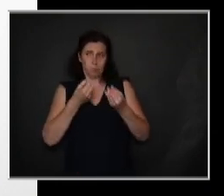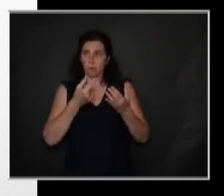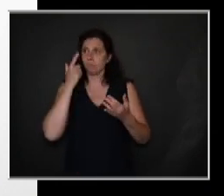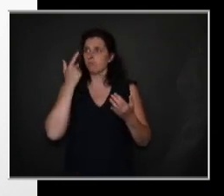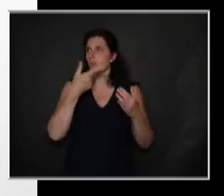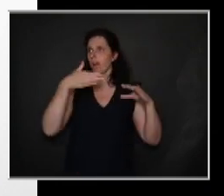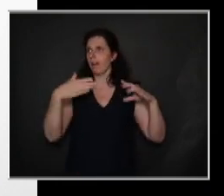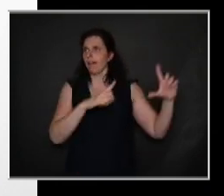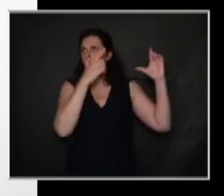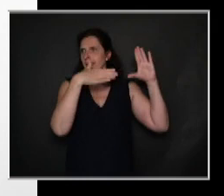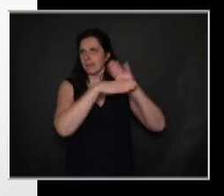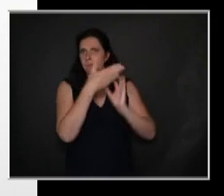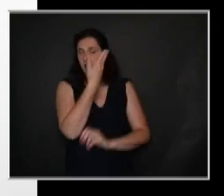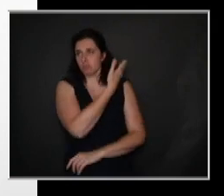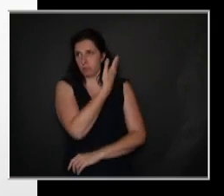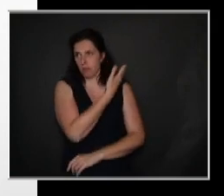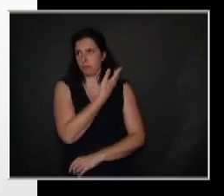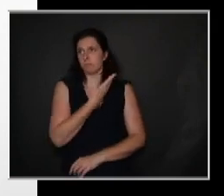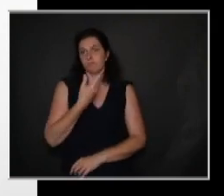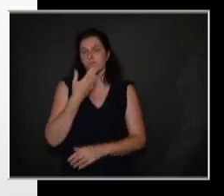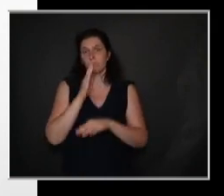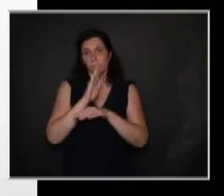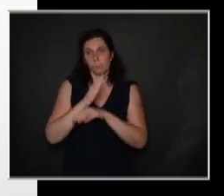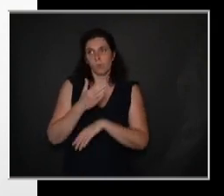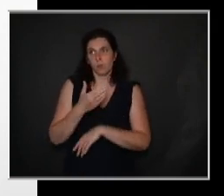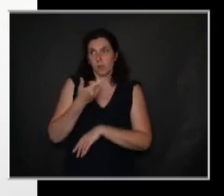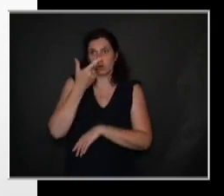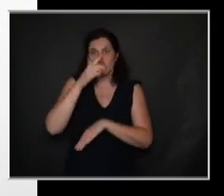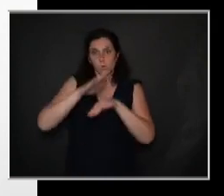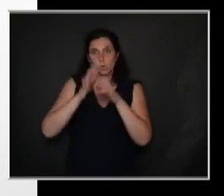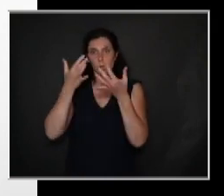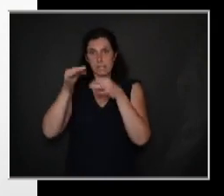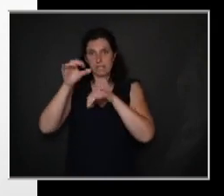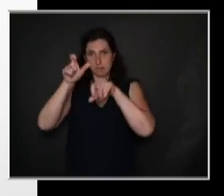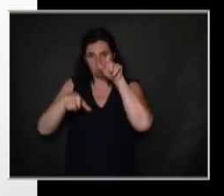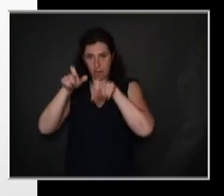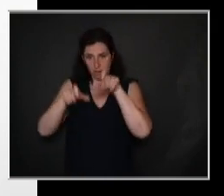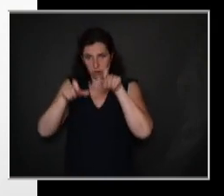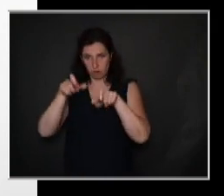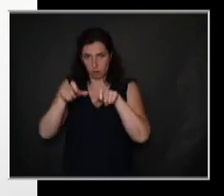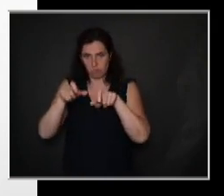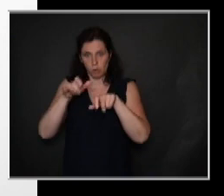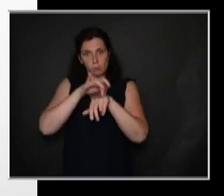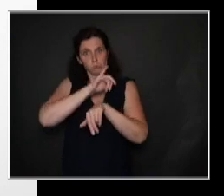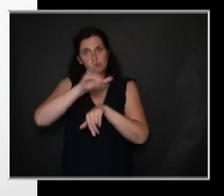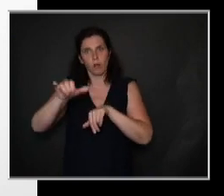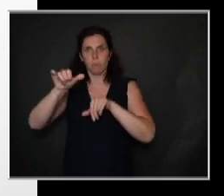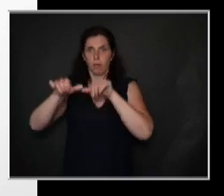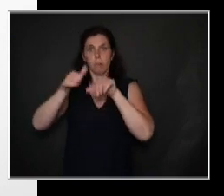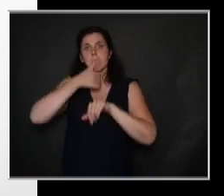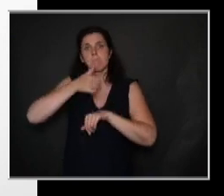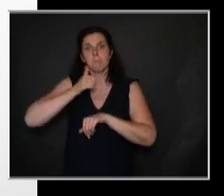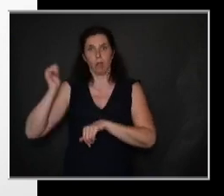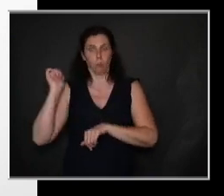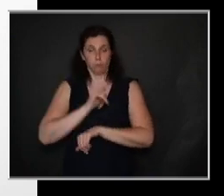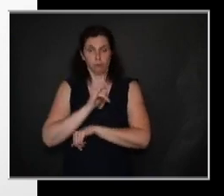sur cette diapositive, que seulement 2 sur 10 de nos contemporains n'auront pas de lombalgie au cours de leur vie.